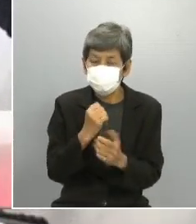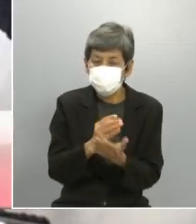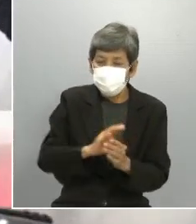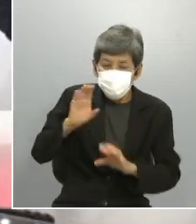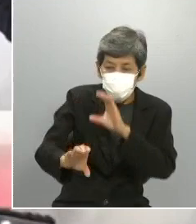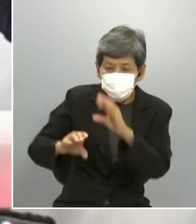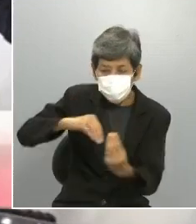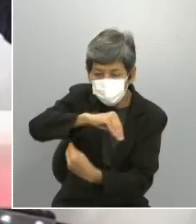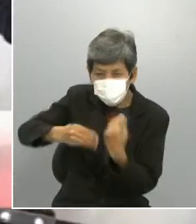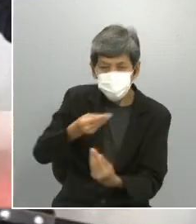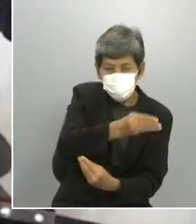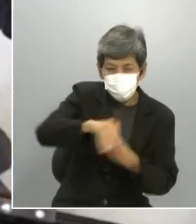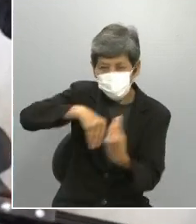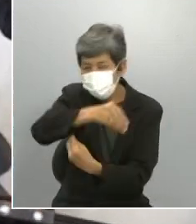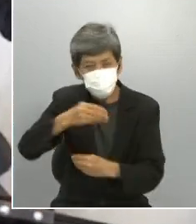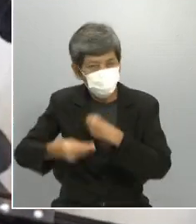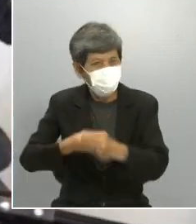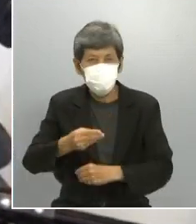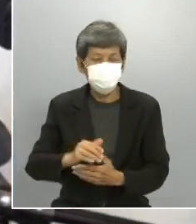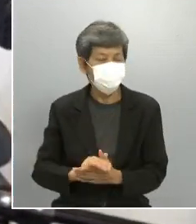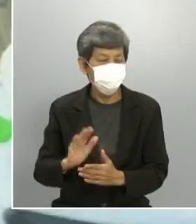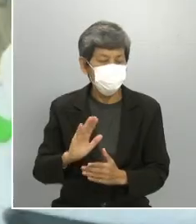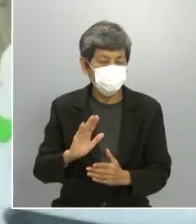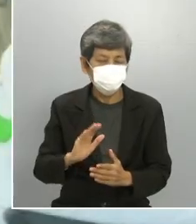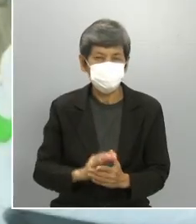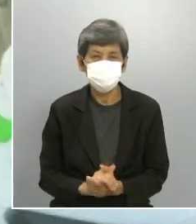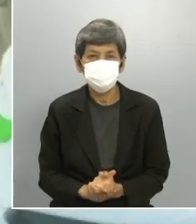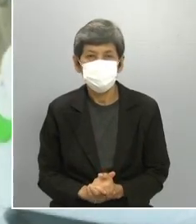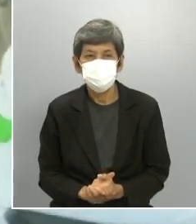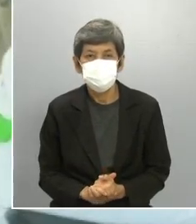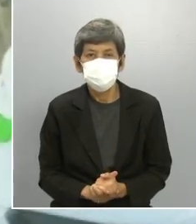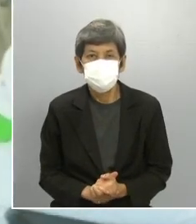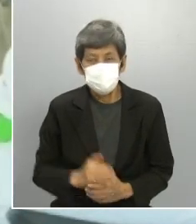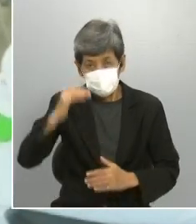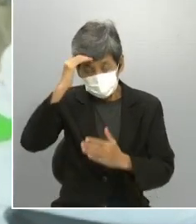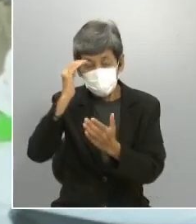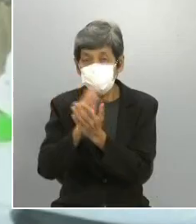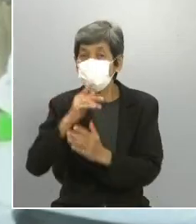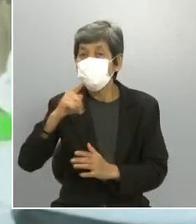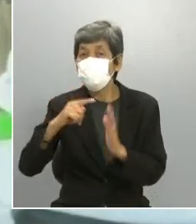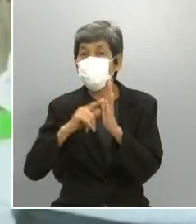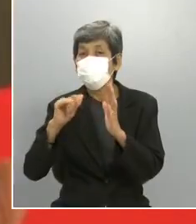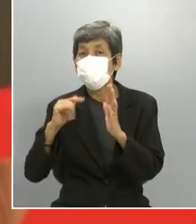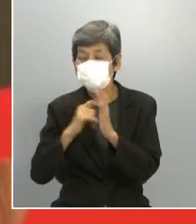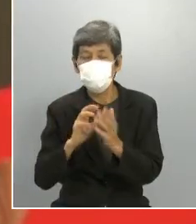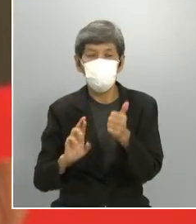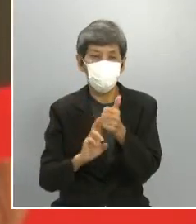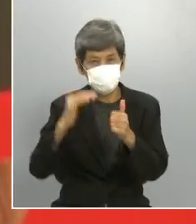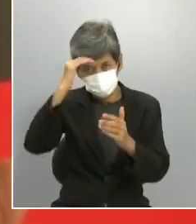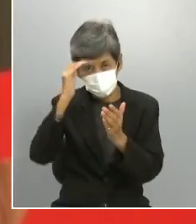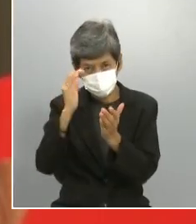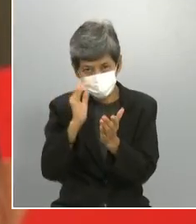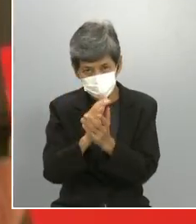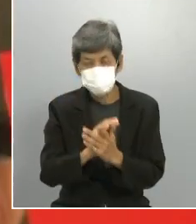ลองทุนไม่ใช่ว่าทำธุรกิจแล้วได้กำไรแล้วมาพันผลนะครับทั้งคนตำรวจตรีปัญญาปิ่นสุขรองผู้บัญชาการกองบัญชา